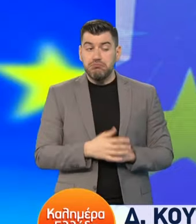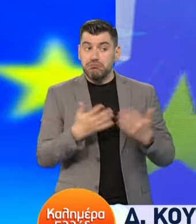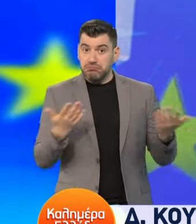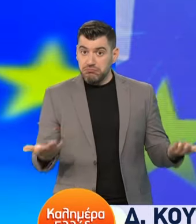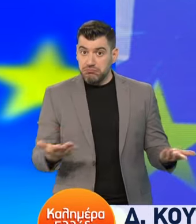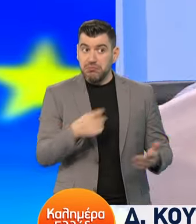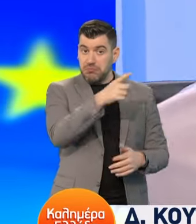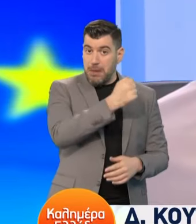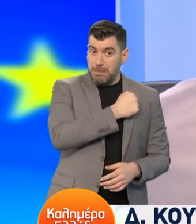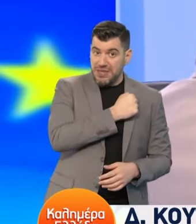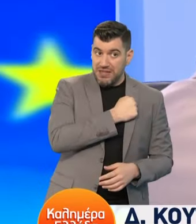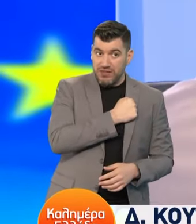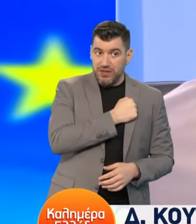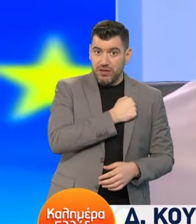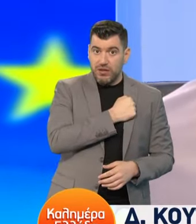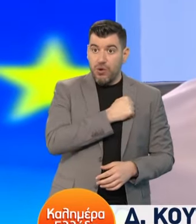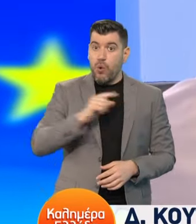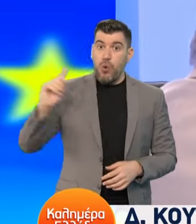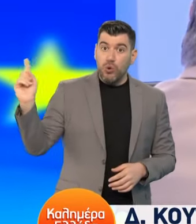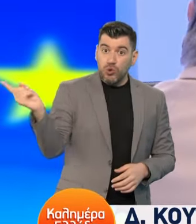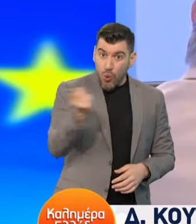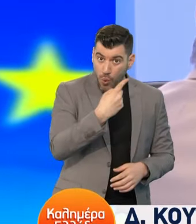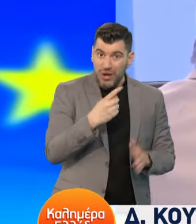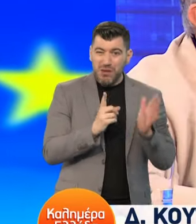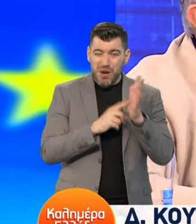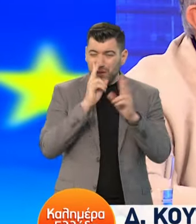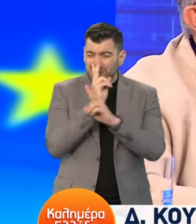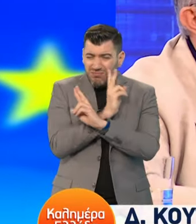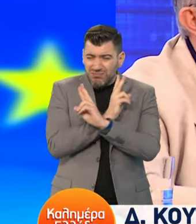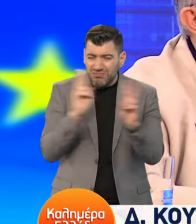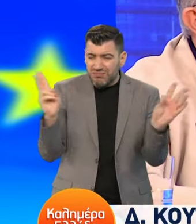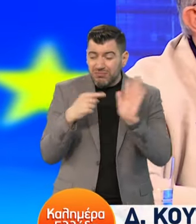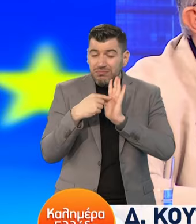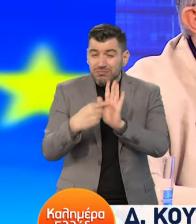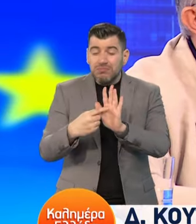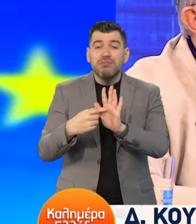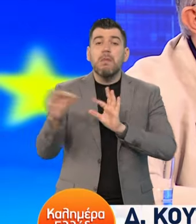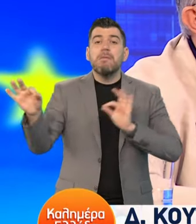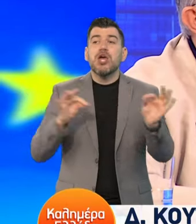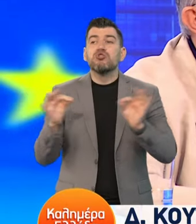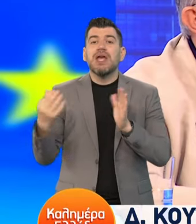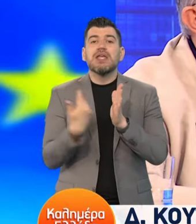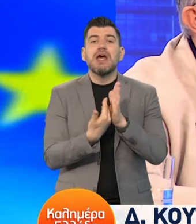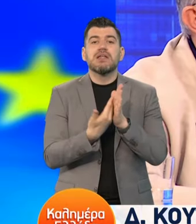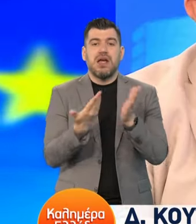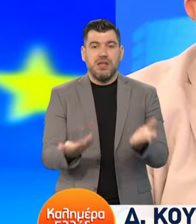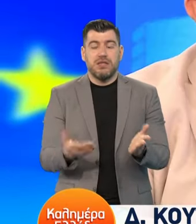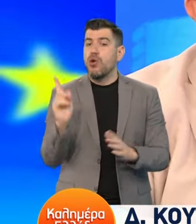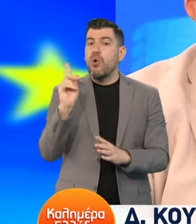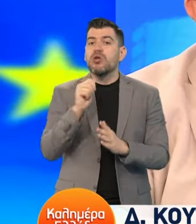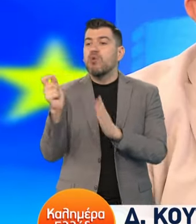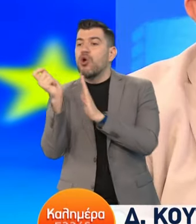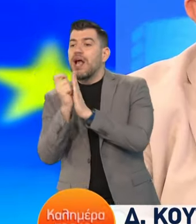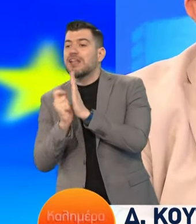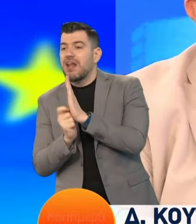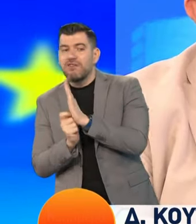όλοι, κρυστάλλινα και διάφανα, να παρουσιάζετε την περιουσιακή σας κατάσταση, όχι μόνο ως καταγραφή, ο